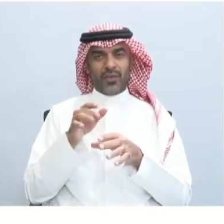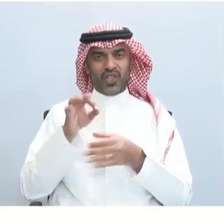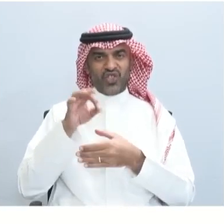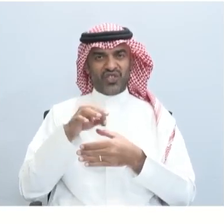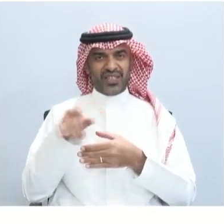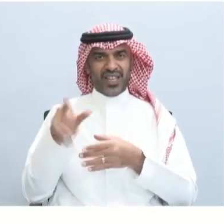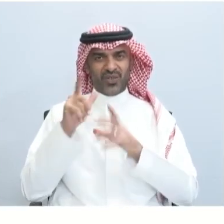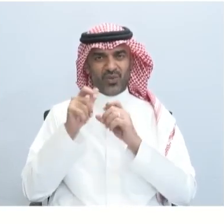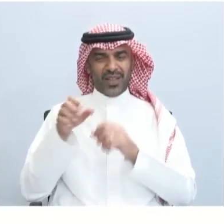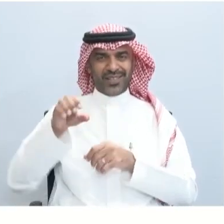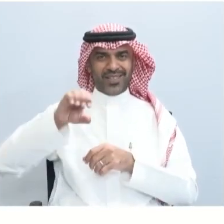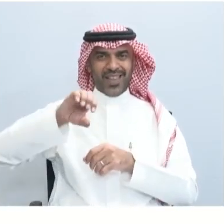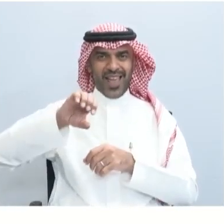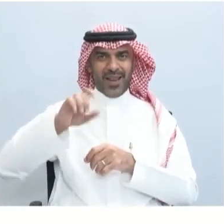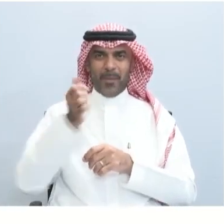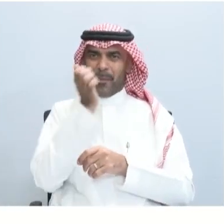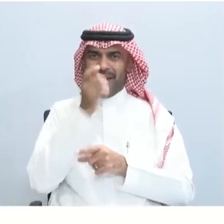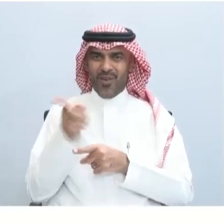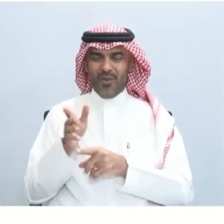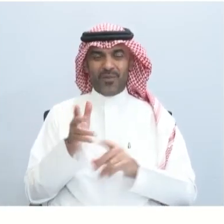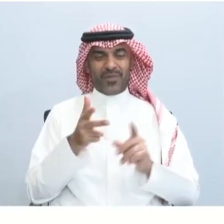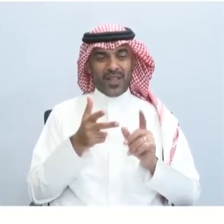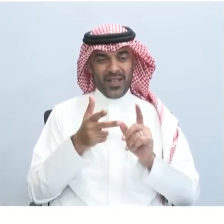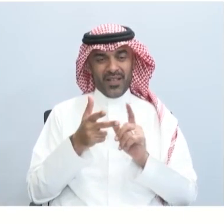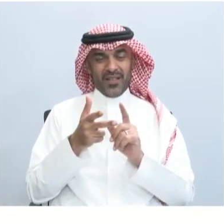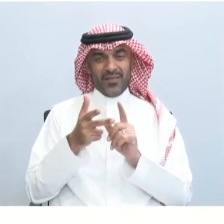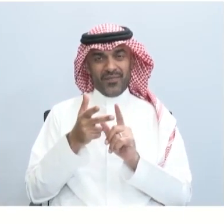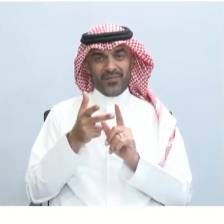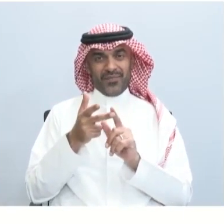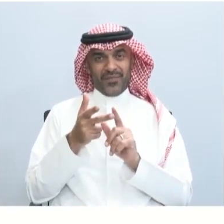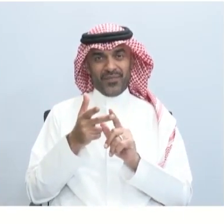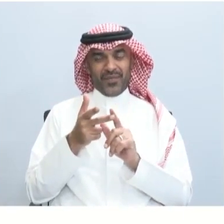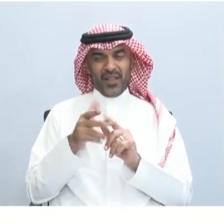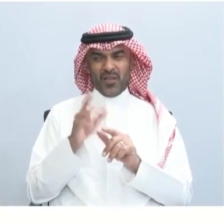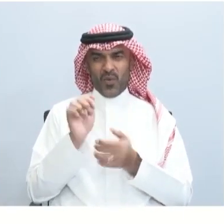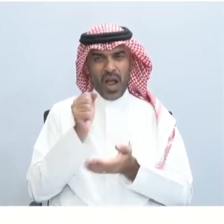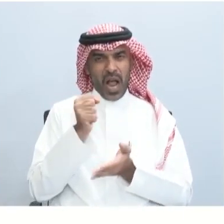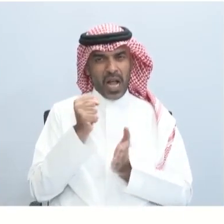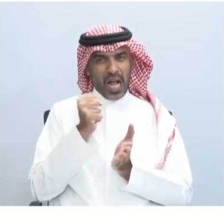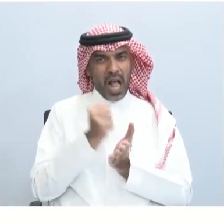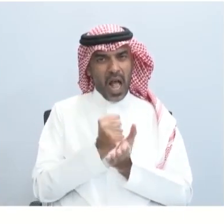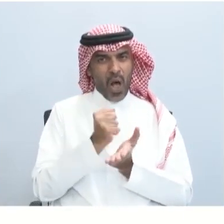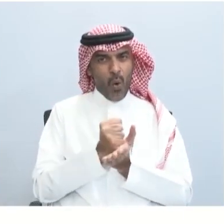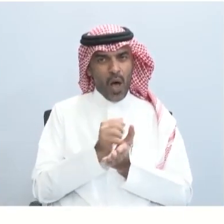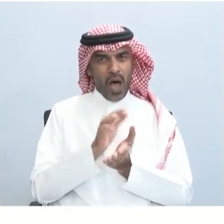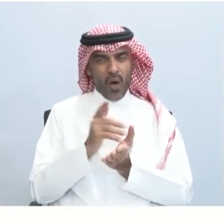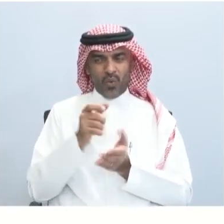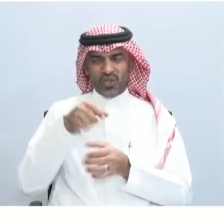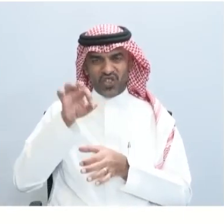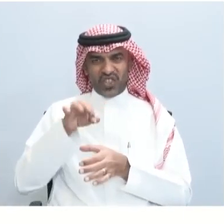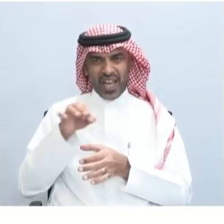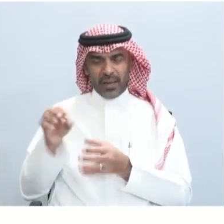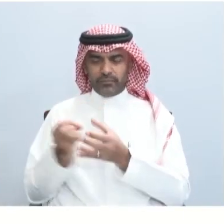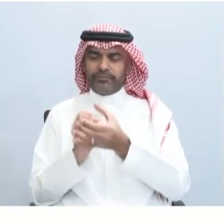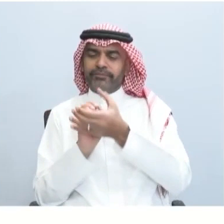السائله كذلك في الشاي او القهوه هناك الغاز اذا هناك الحاله الغازيه